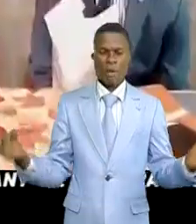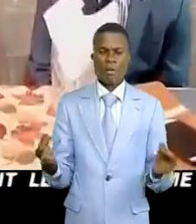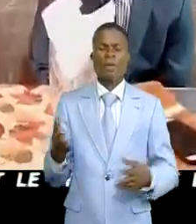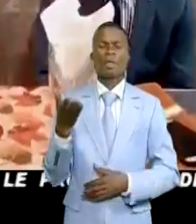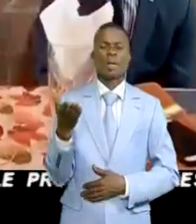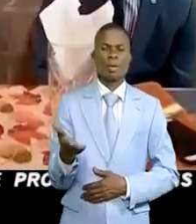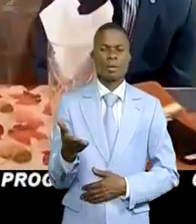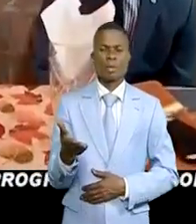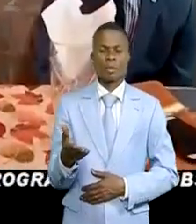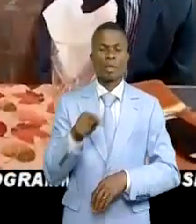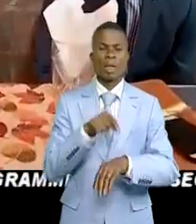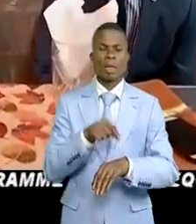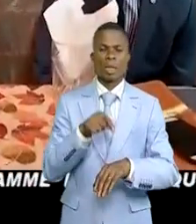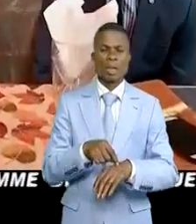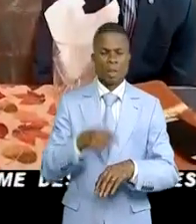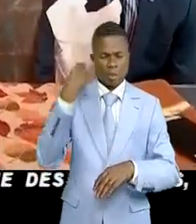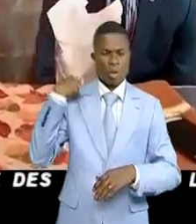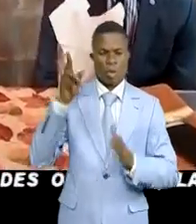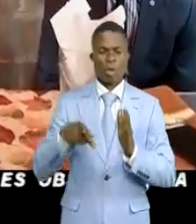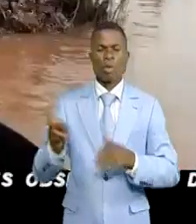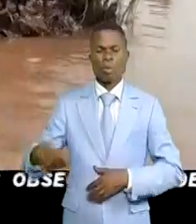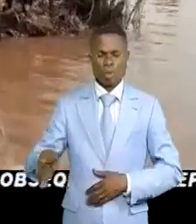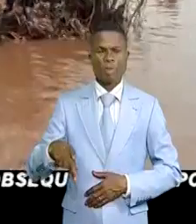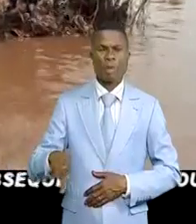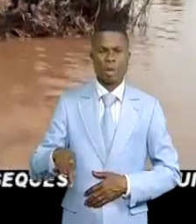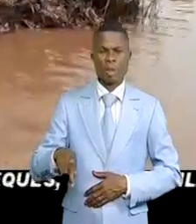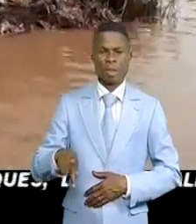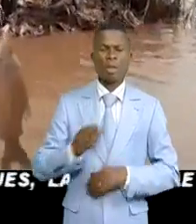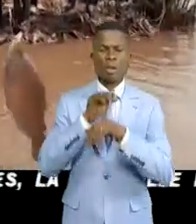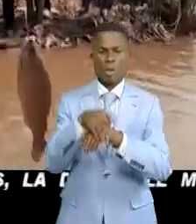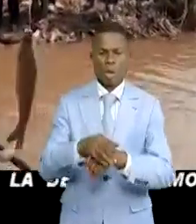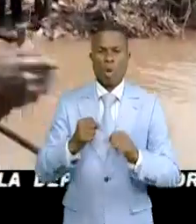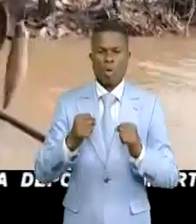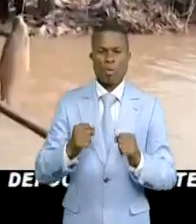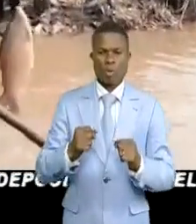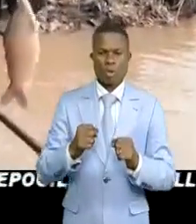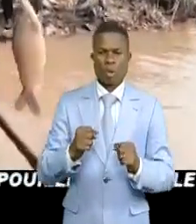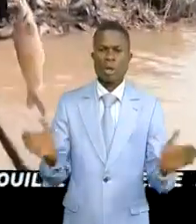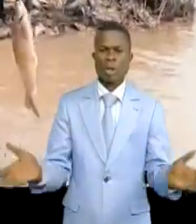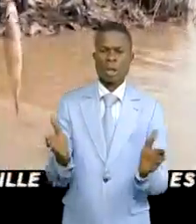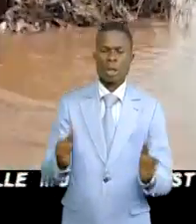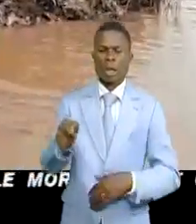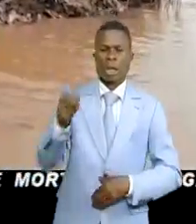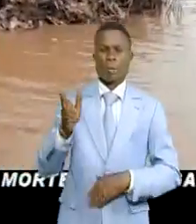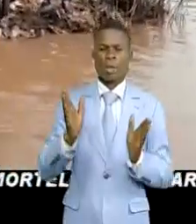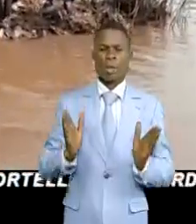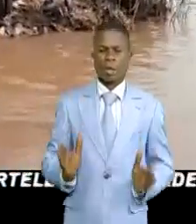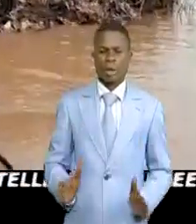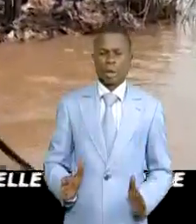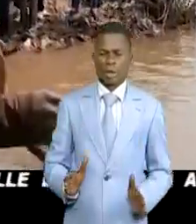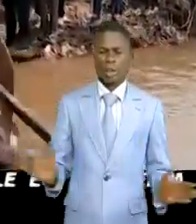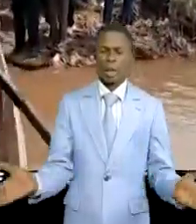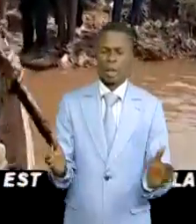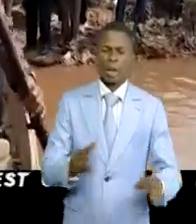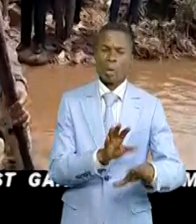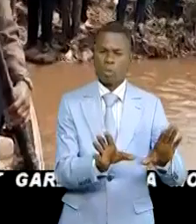cérémonie. Le moment pour le gouvernement provincial de s'engager fermement à encadrer les pêcheurs le